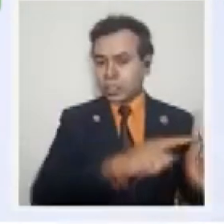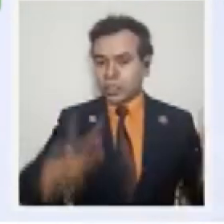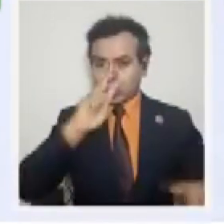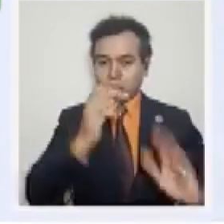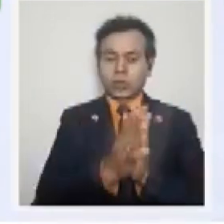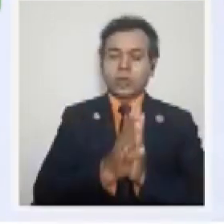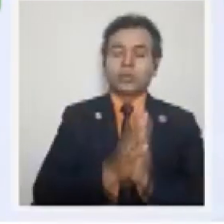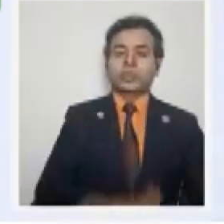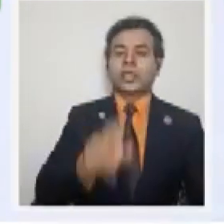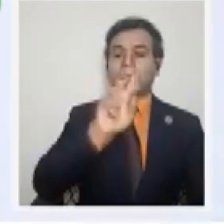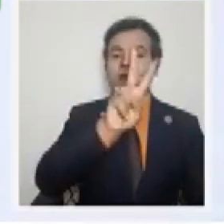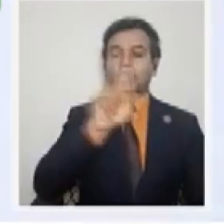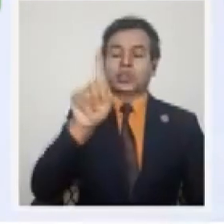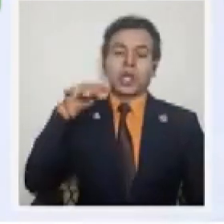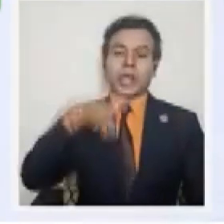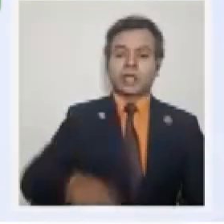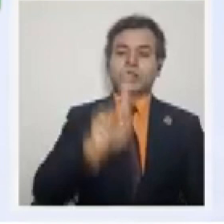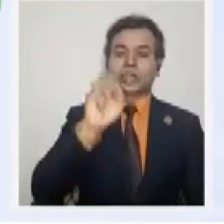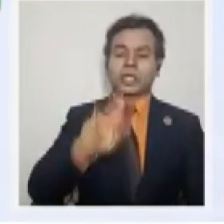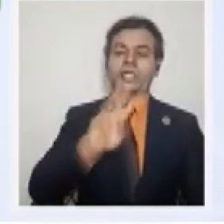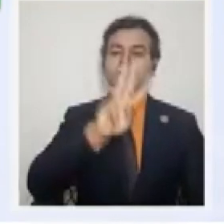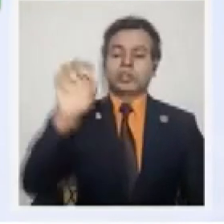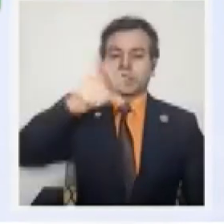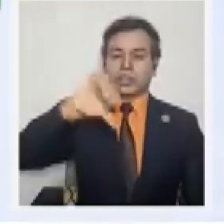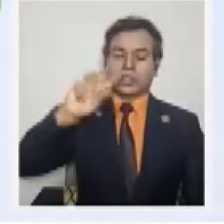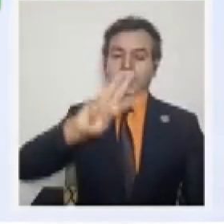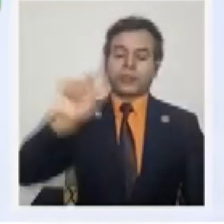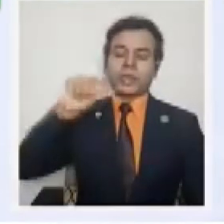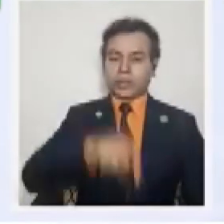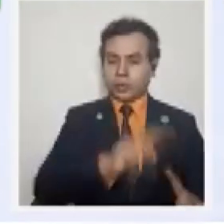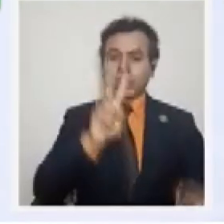হয়েছে 5,859টি, এ পর্যন্ত বিতরণ